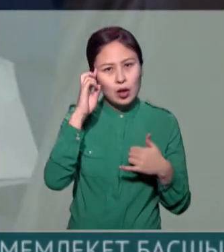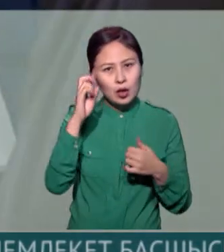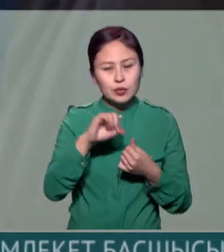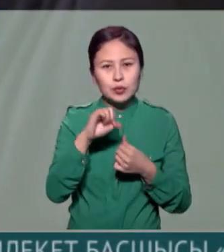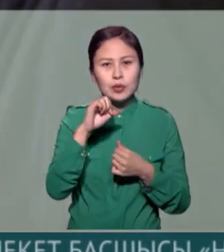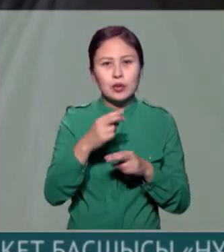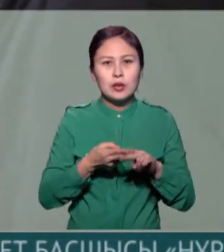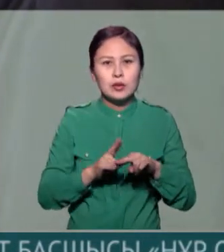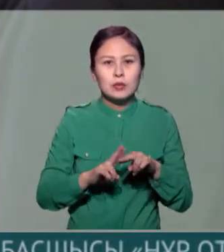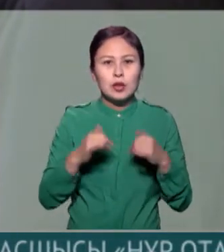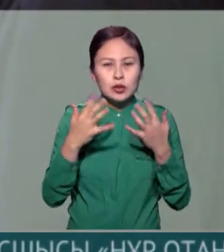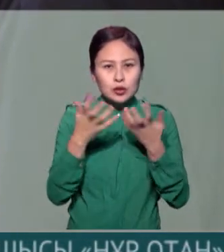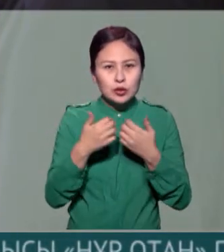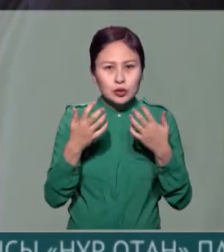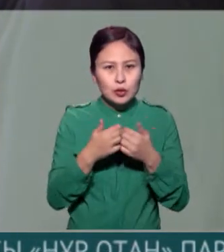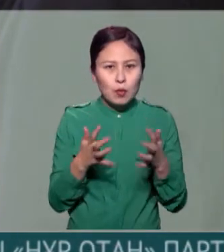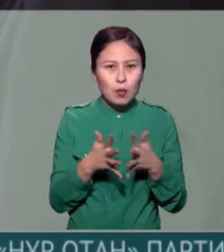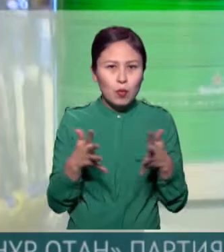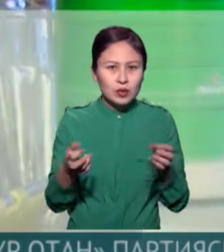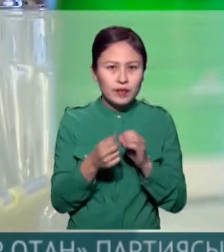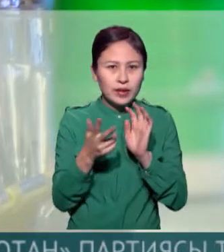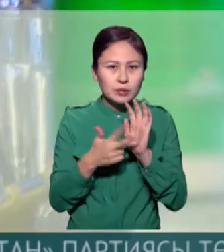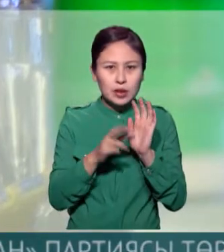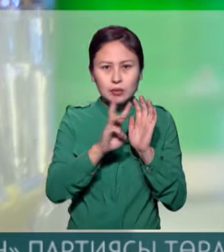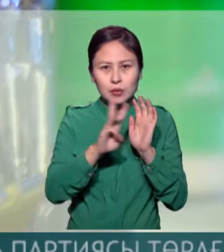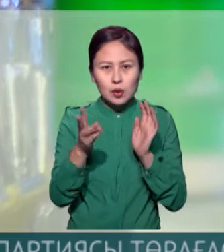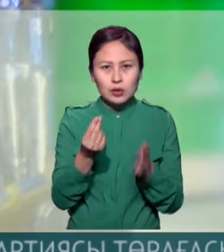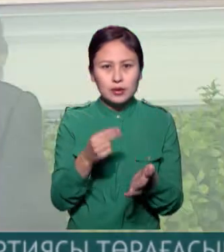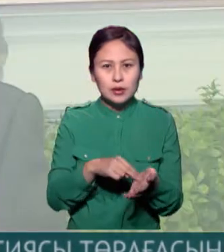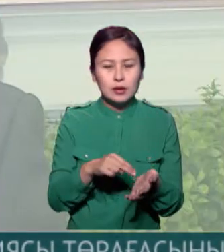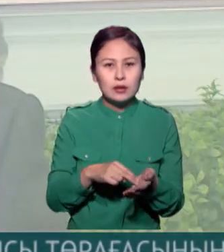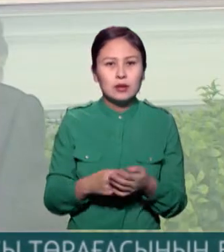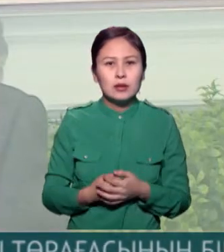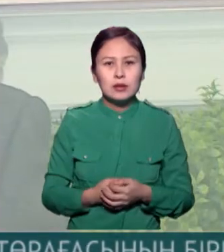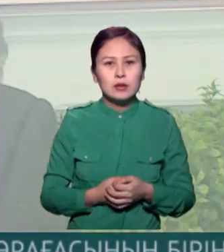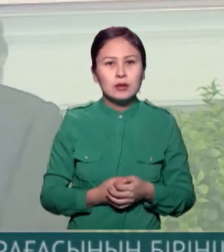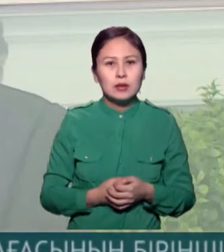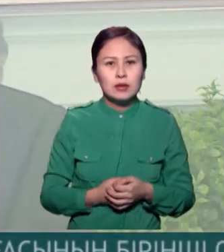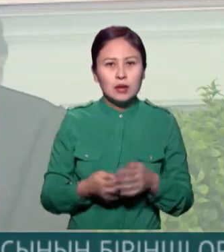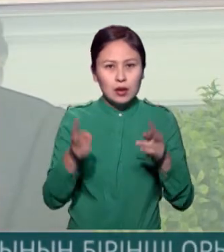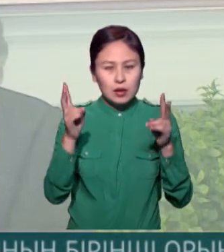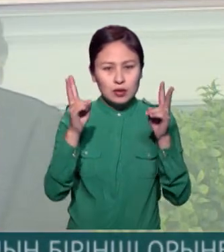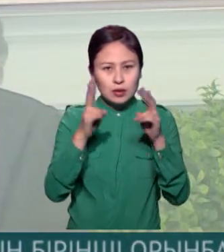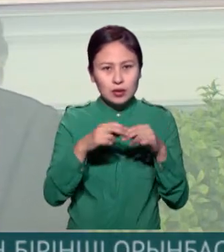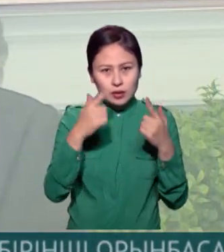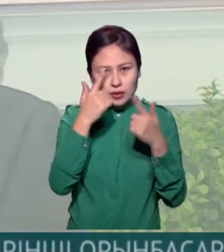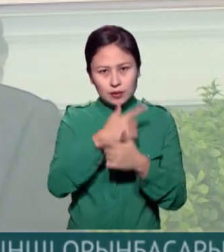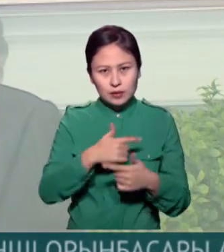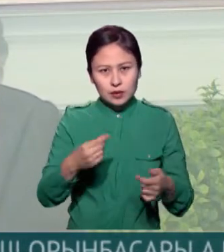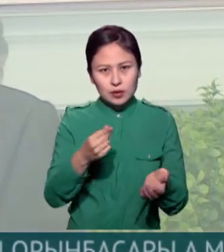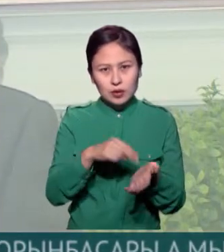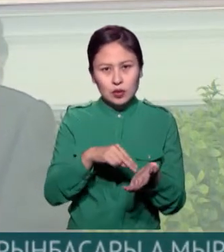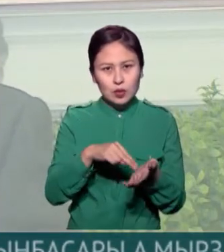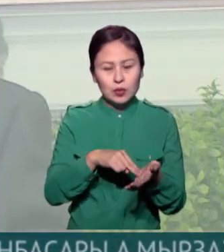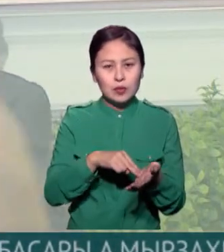тиіс болған, бірақ есептен сырт қалған 18 миллион теңге. Ақпарат вайпом бойынша ол қаржы министрлігі